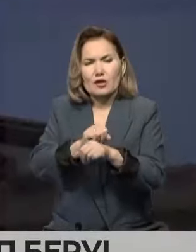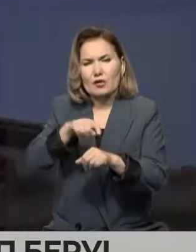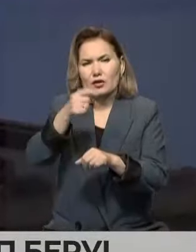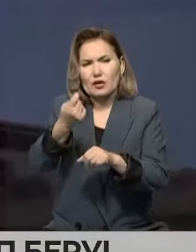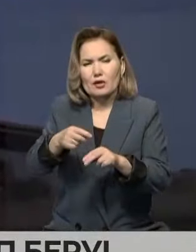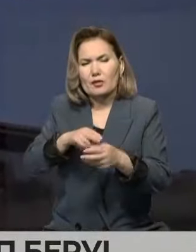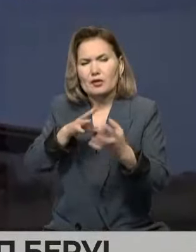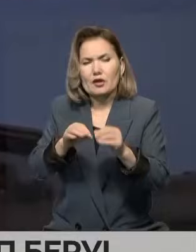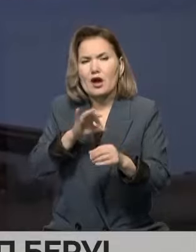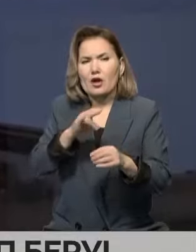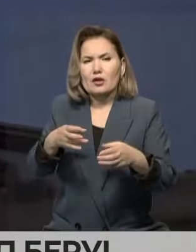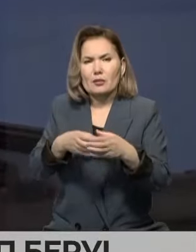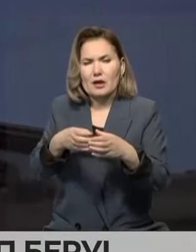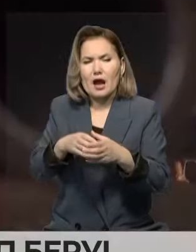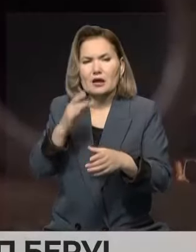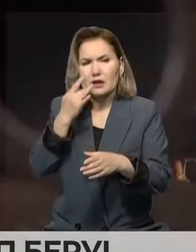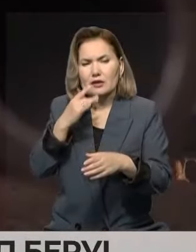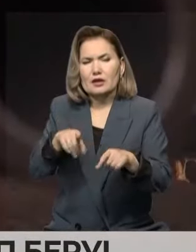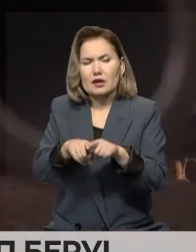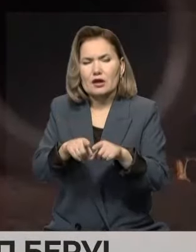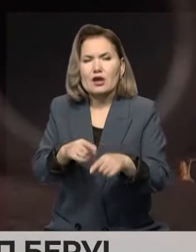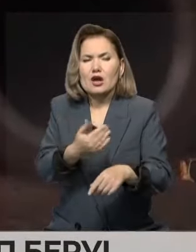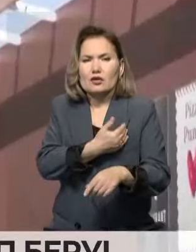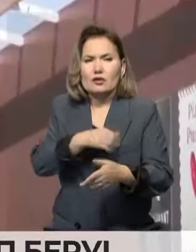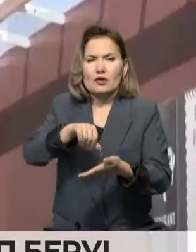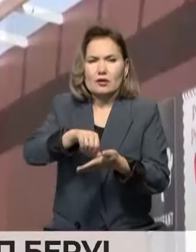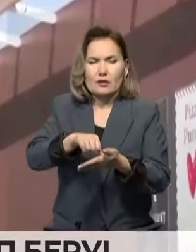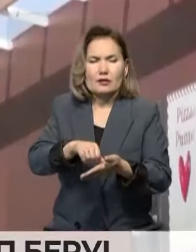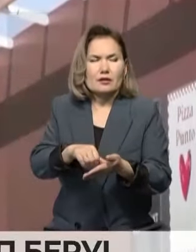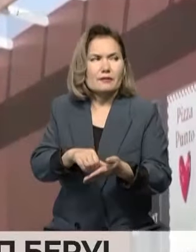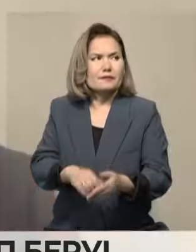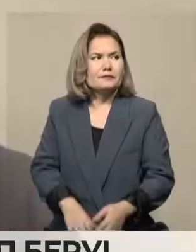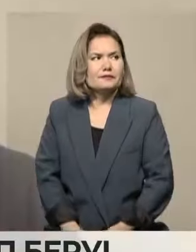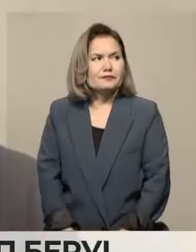кезінде бұл іске Біріккен Ұлттар ұйымы мен ақш ниетті екеніне де тоқталды.